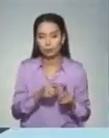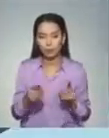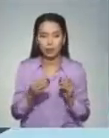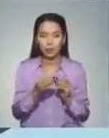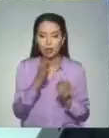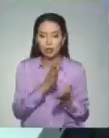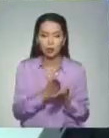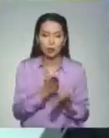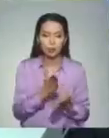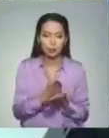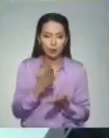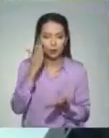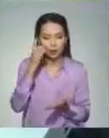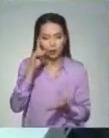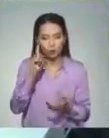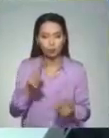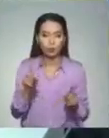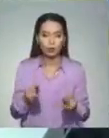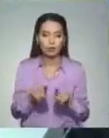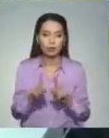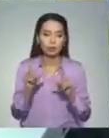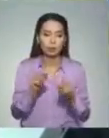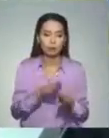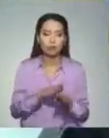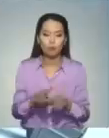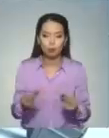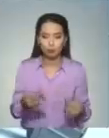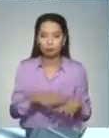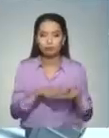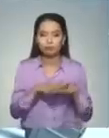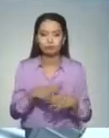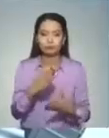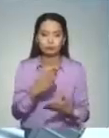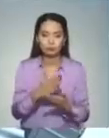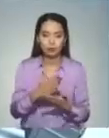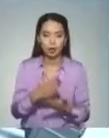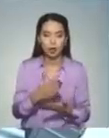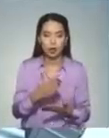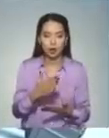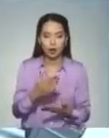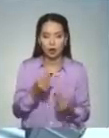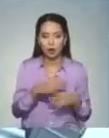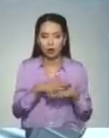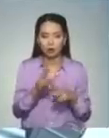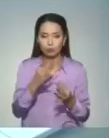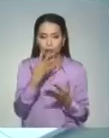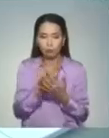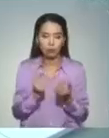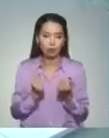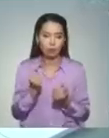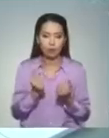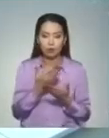лет. Чиновники заверили, такие поездки полностью оплачиваются из бюджета. Только собственного транспорта в ДЮСШ нет. Чтобы